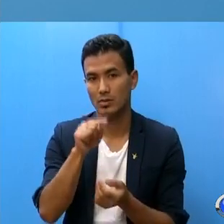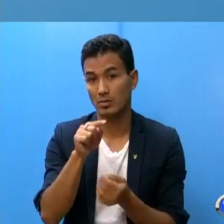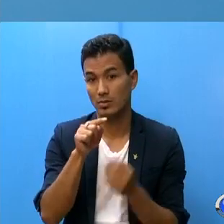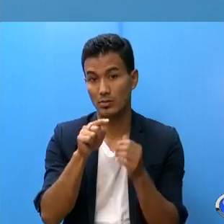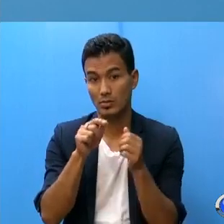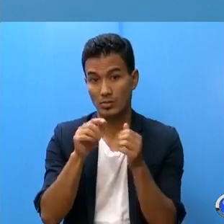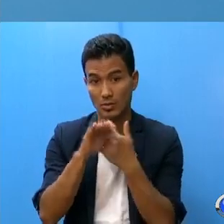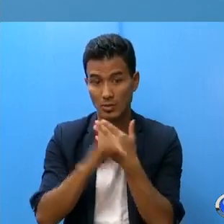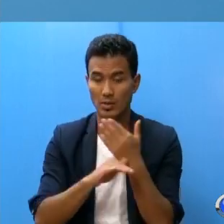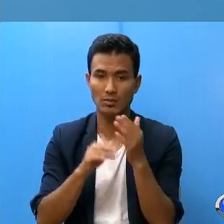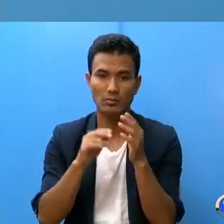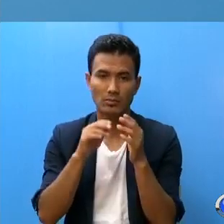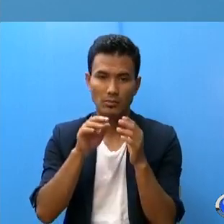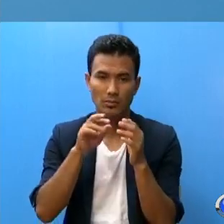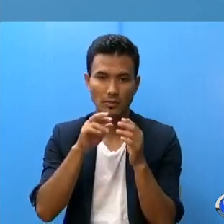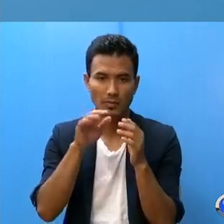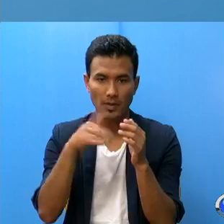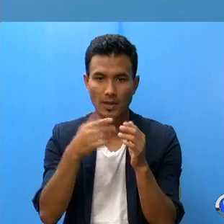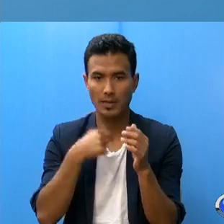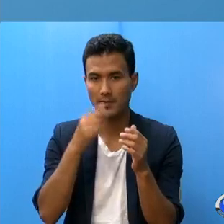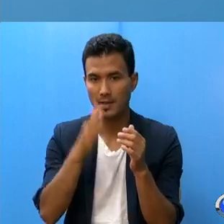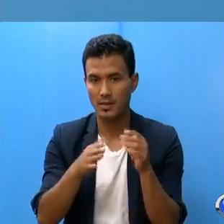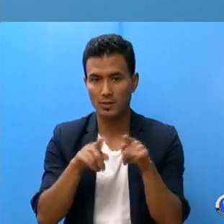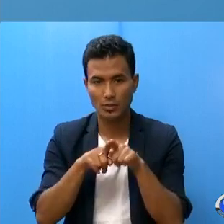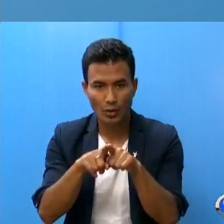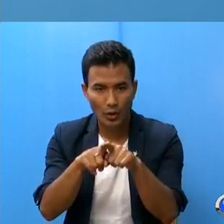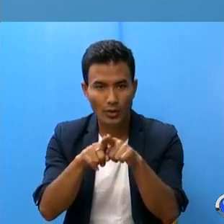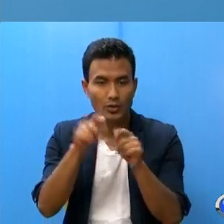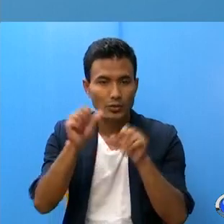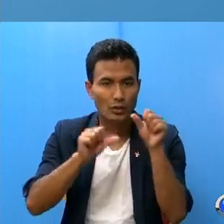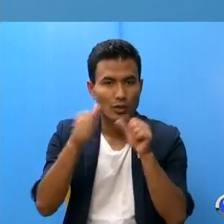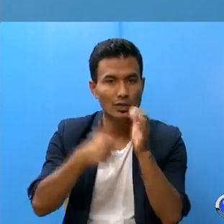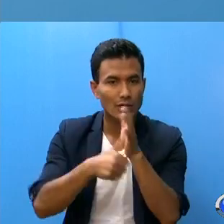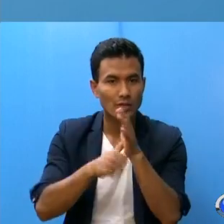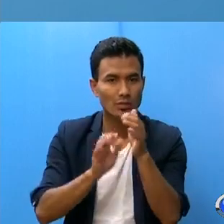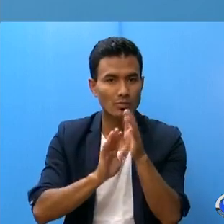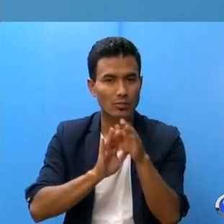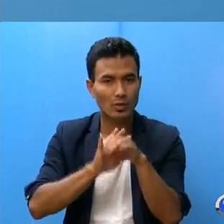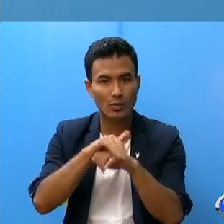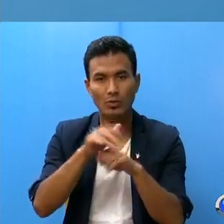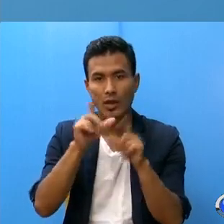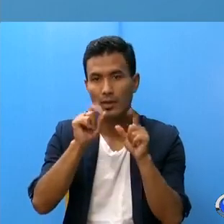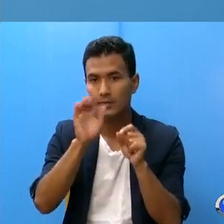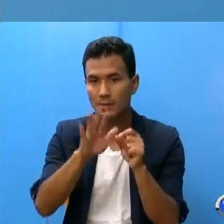सर्षपाई सब्सक्राइचास सब्सक्राइच नोगरेको भीकावाईच नुलाएच वने चाहिए